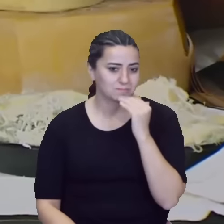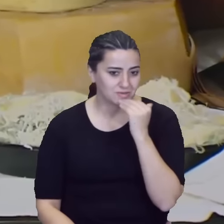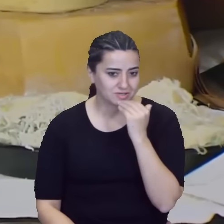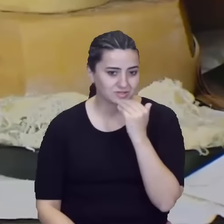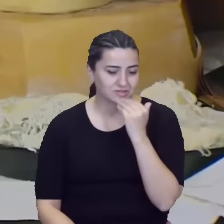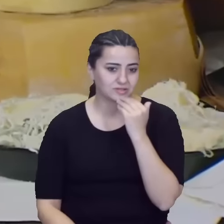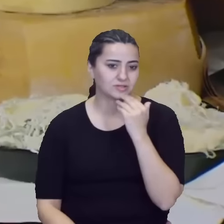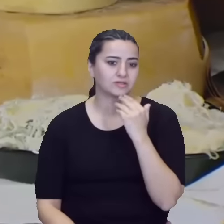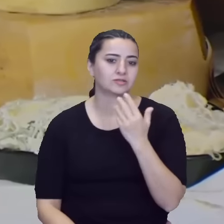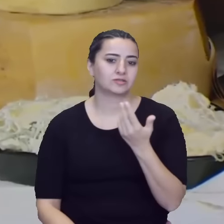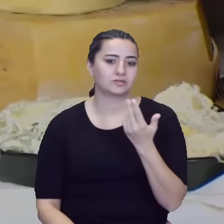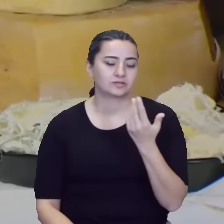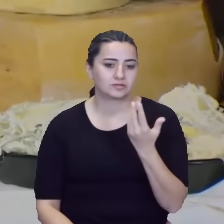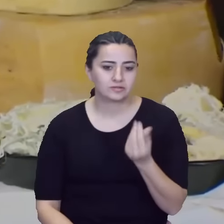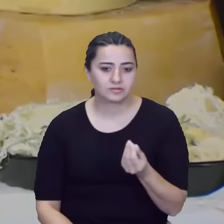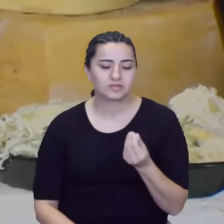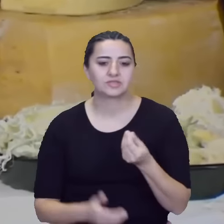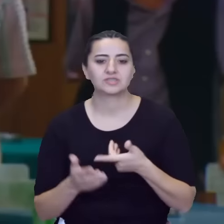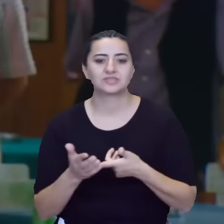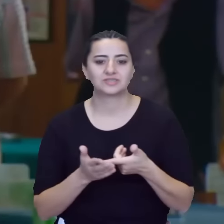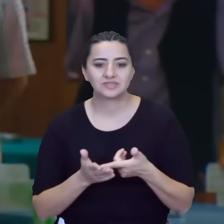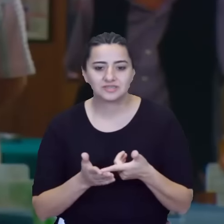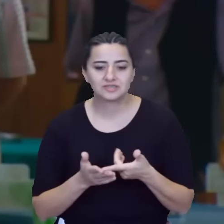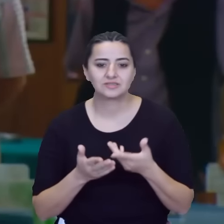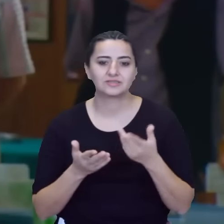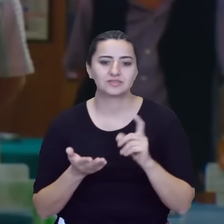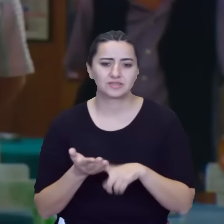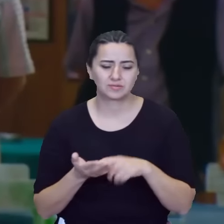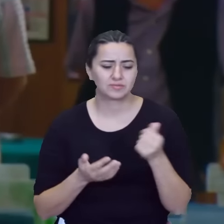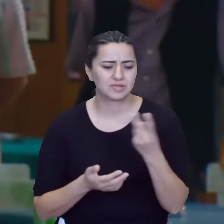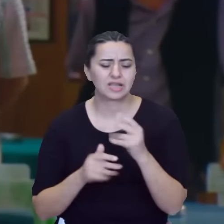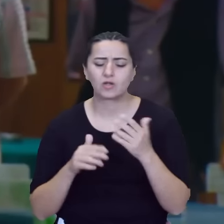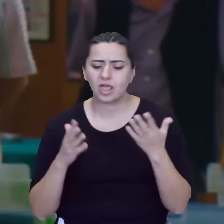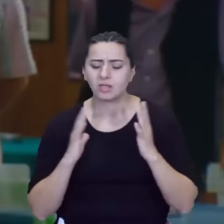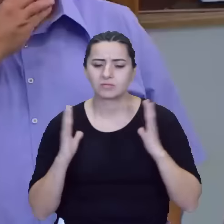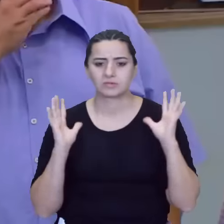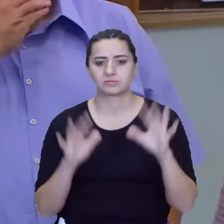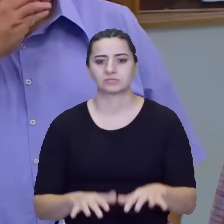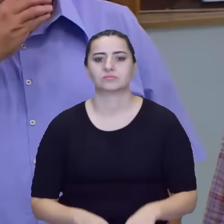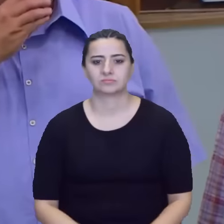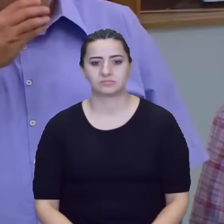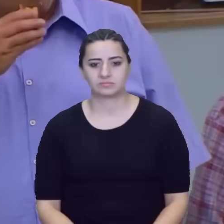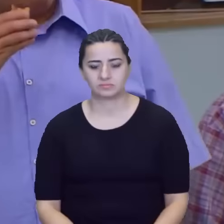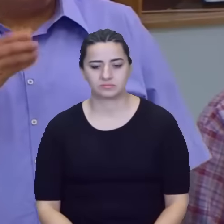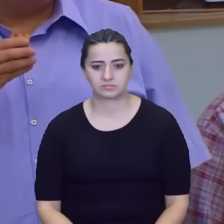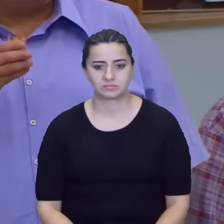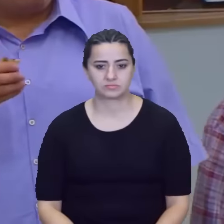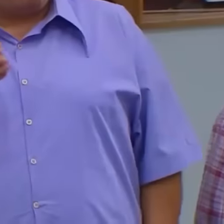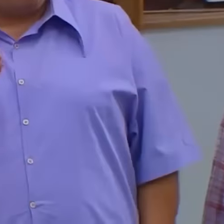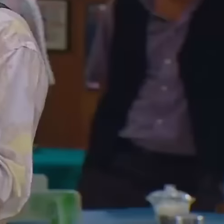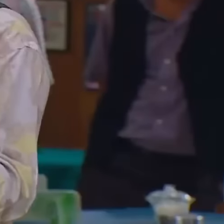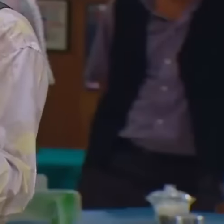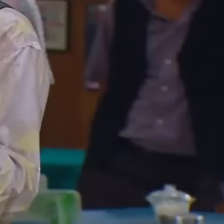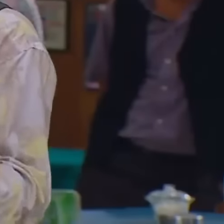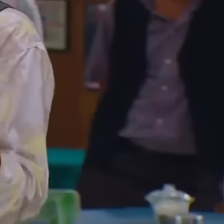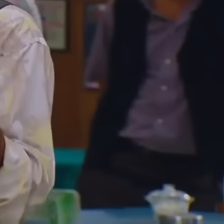getirmişim, tuluk getirmişim, çeçil getirmişim. Tek saydırmayın da ne var ne yok, yıldım getti. Sami'nin elindeki ay çöreğini